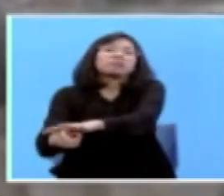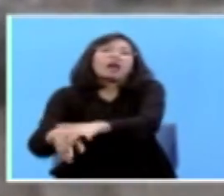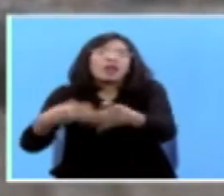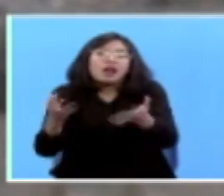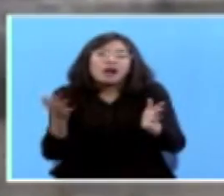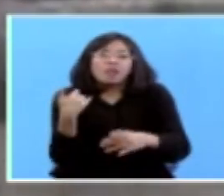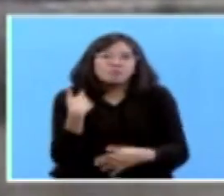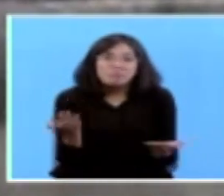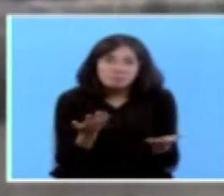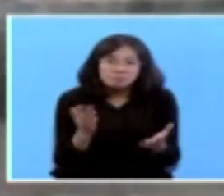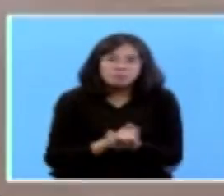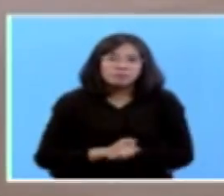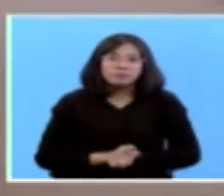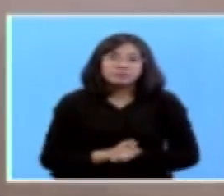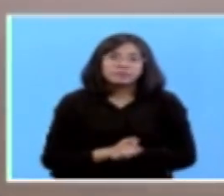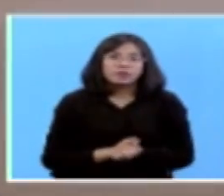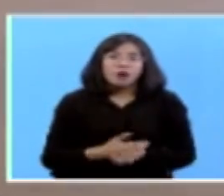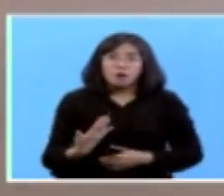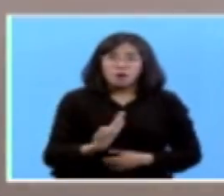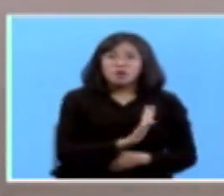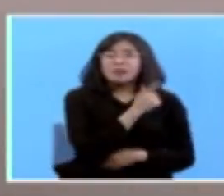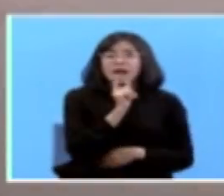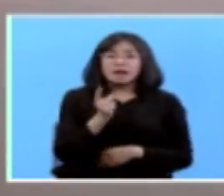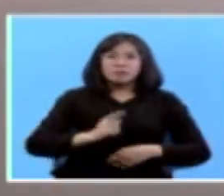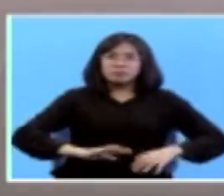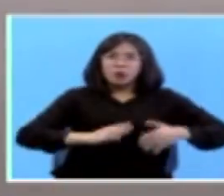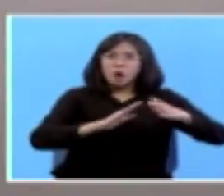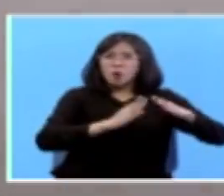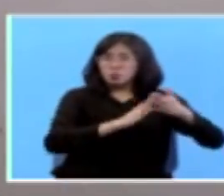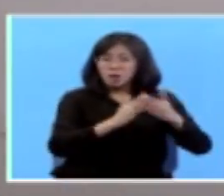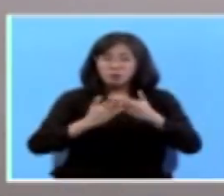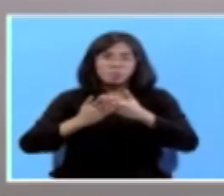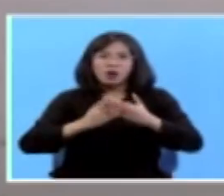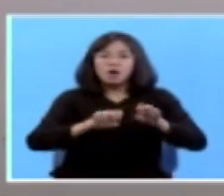banjir bandang. Selain menimbulkan korban jiwa, banjir juga merusak